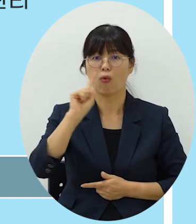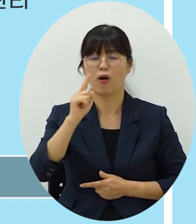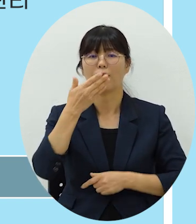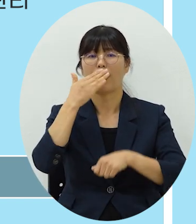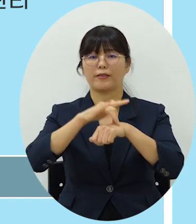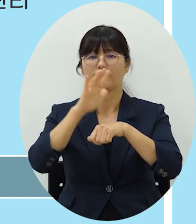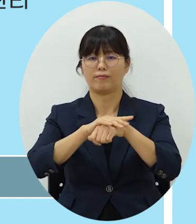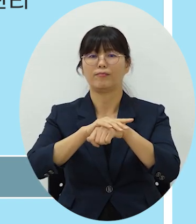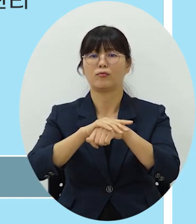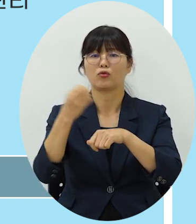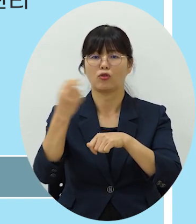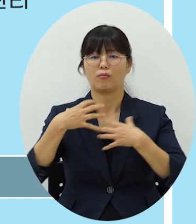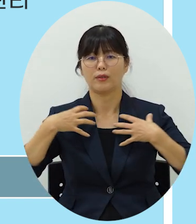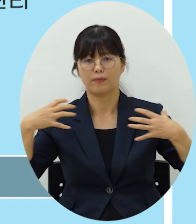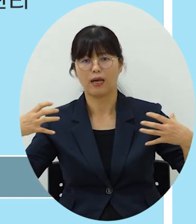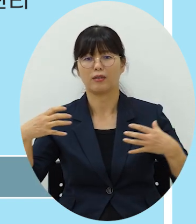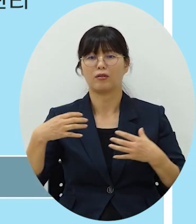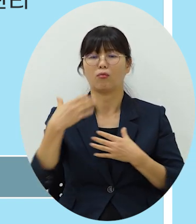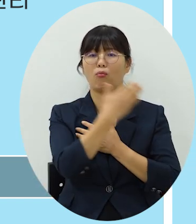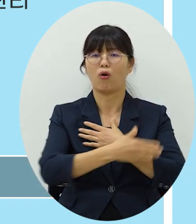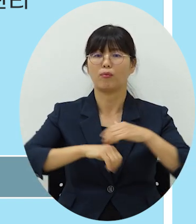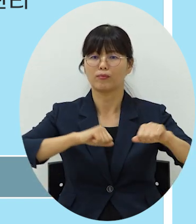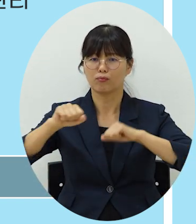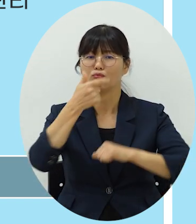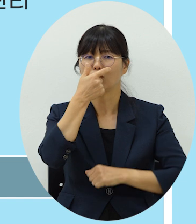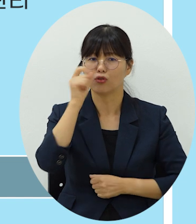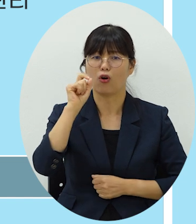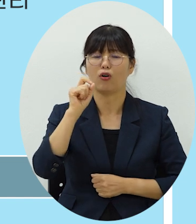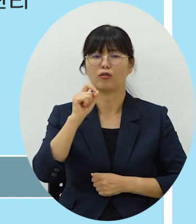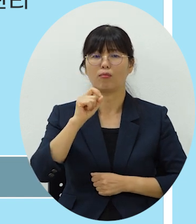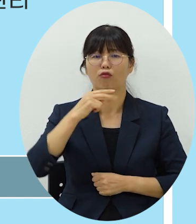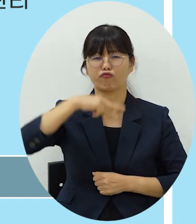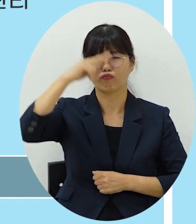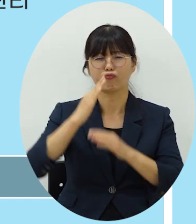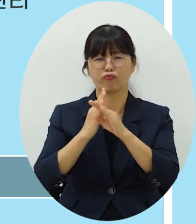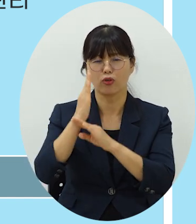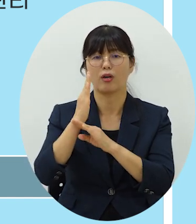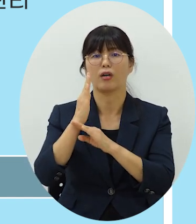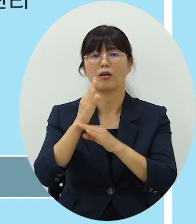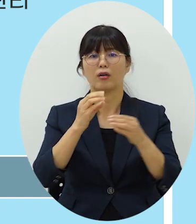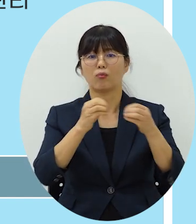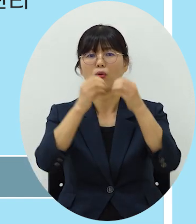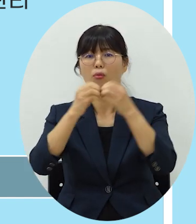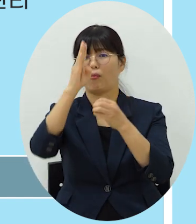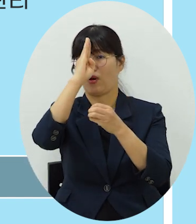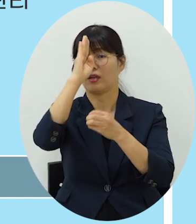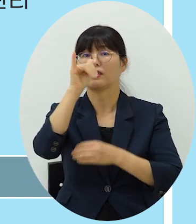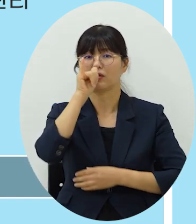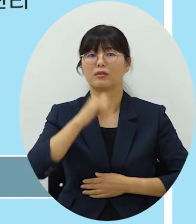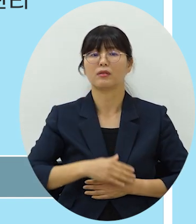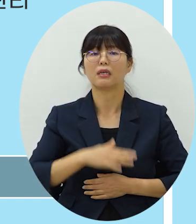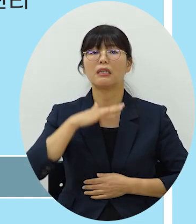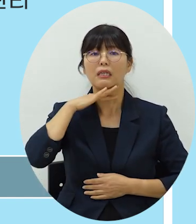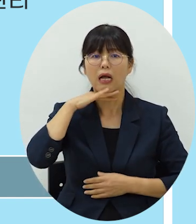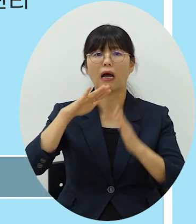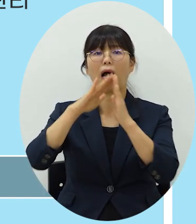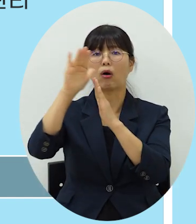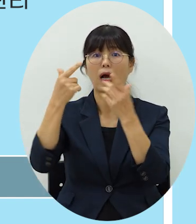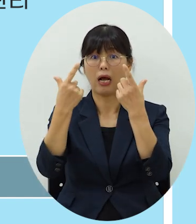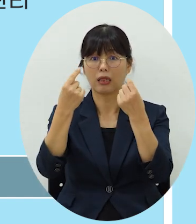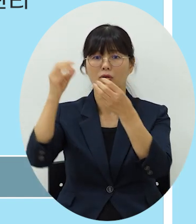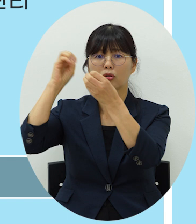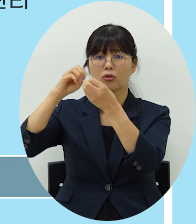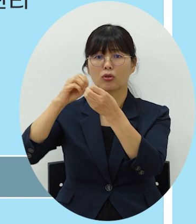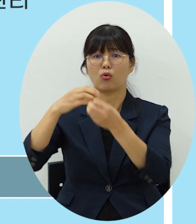요인들로는 식습관, 비만, 신체활동 부족, 과음, 기타 동반 질환 등이 있습니다. 나이나 가족력과